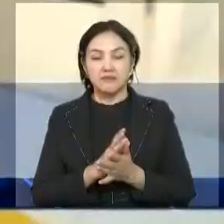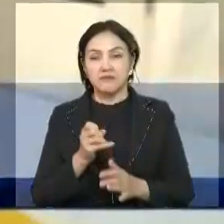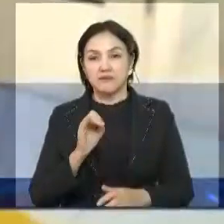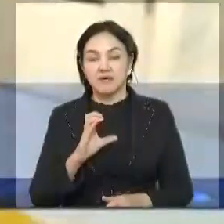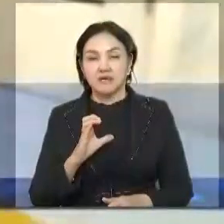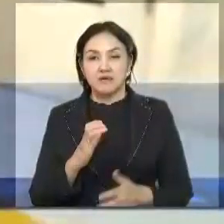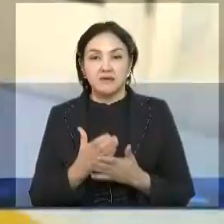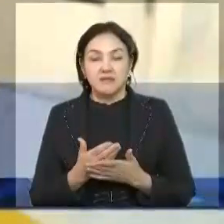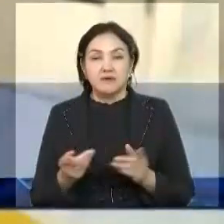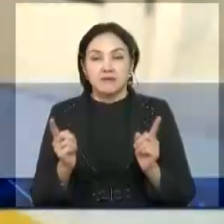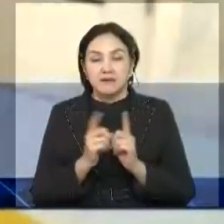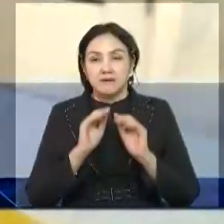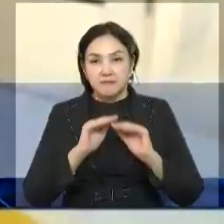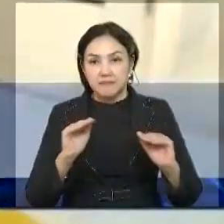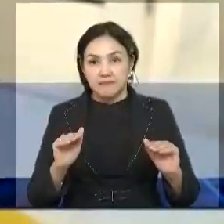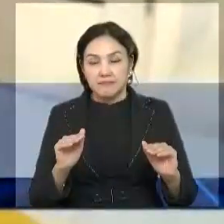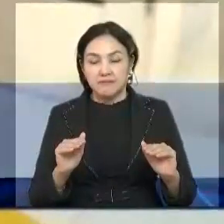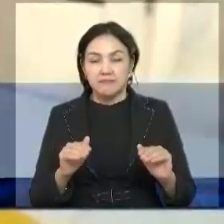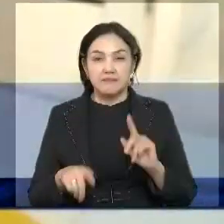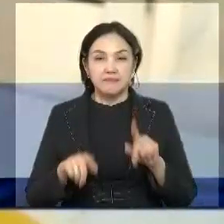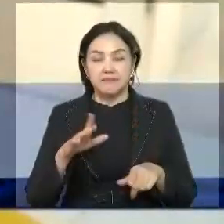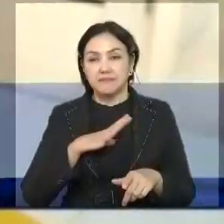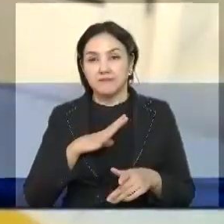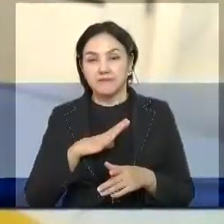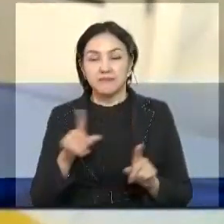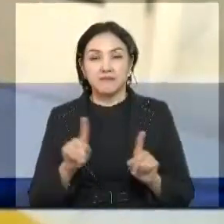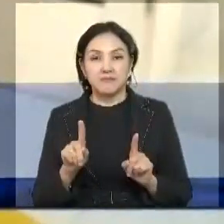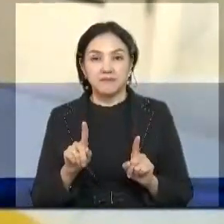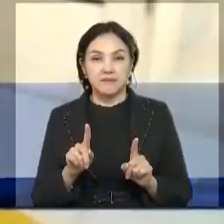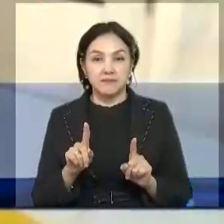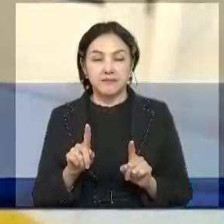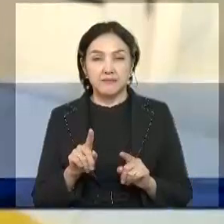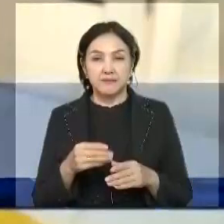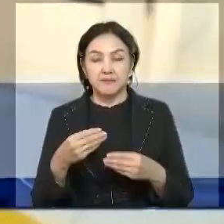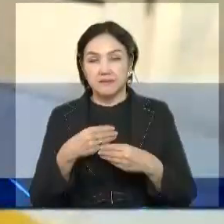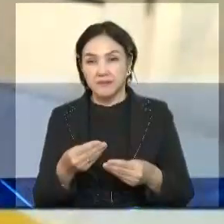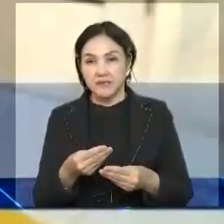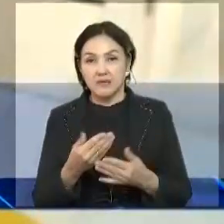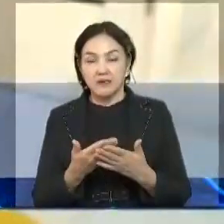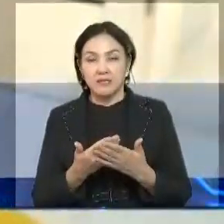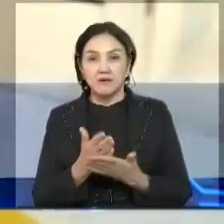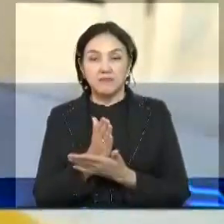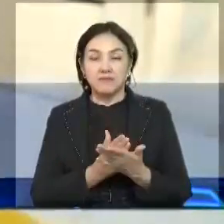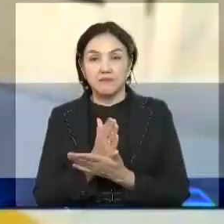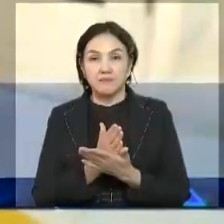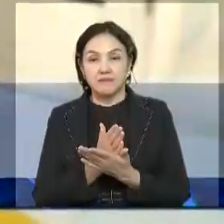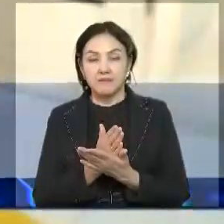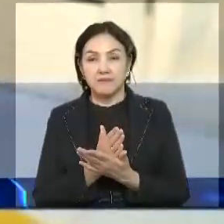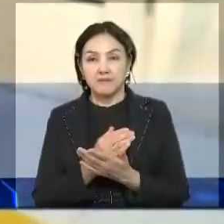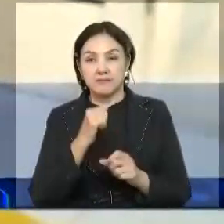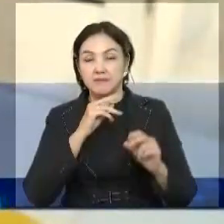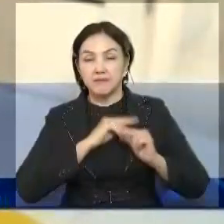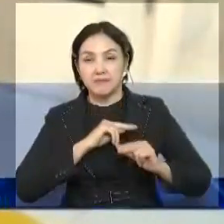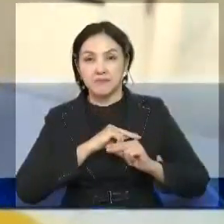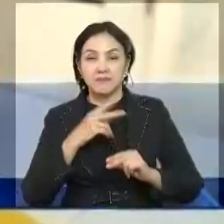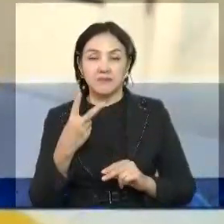и принимает детей но иногда бывает то что они поставили такое условие то что они работают